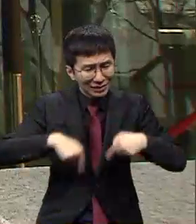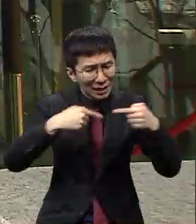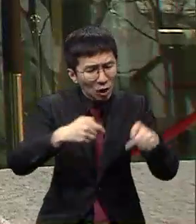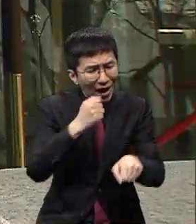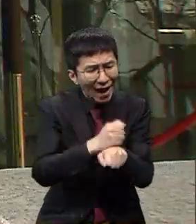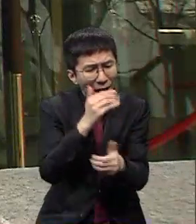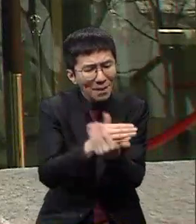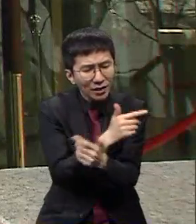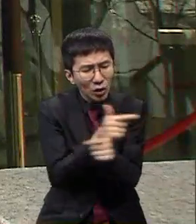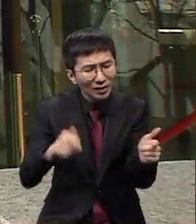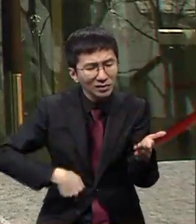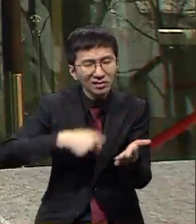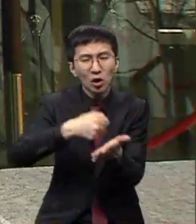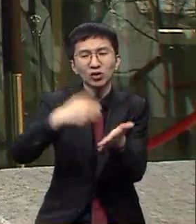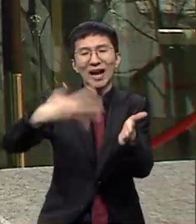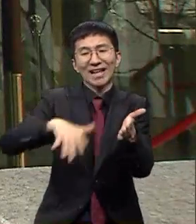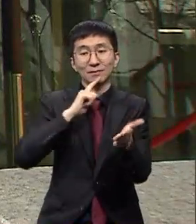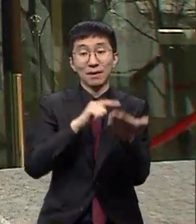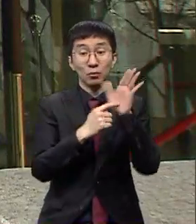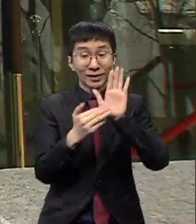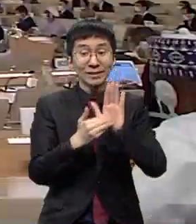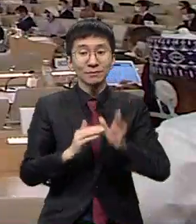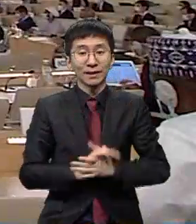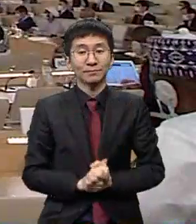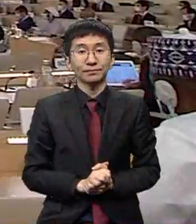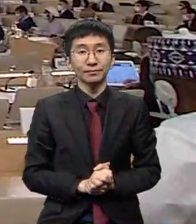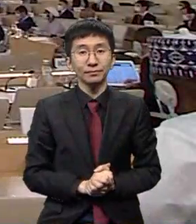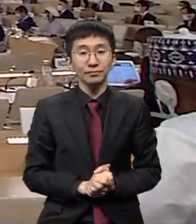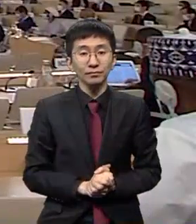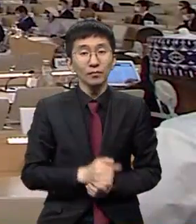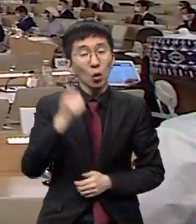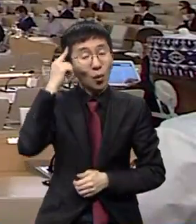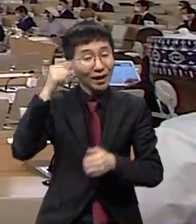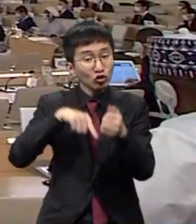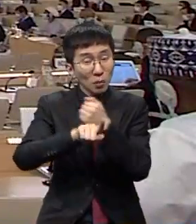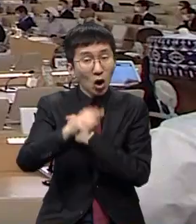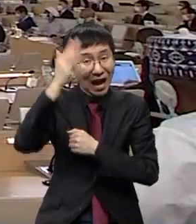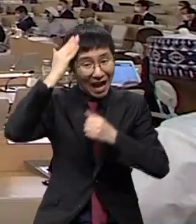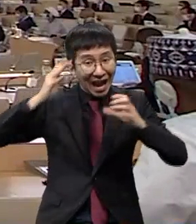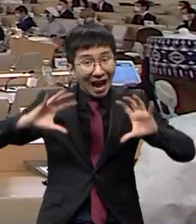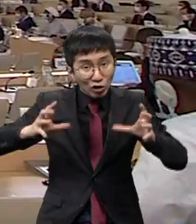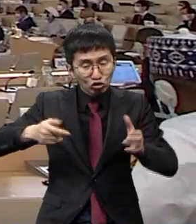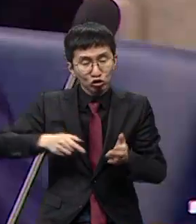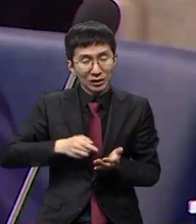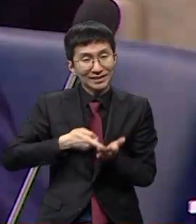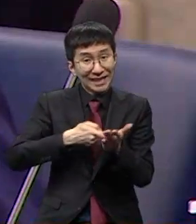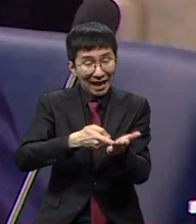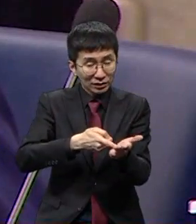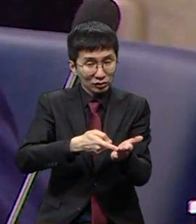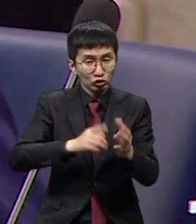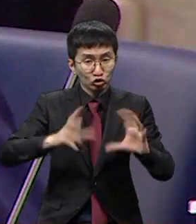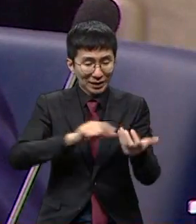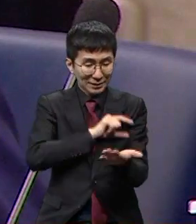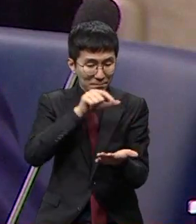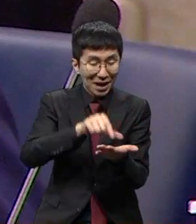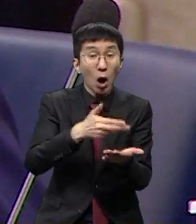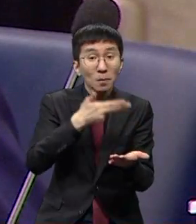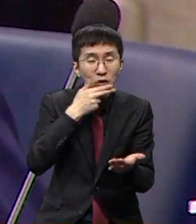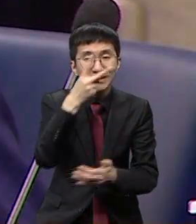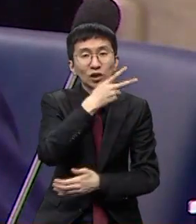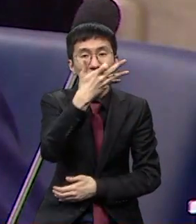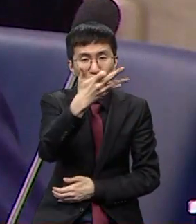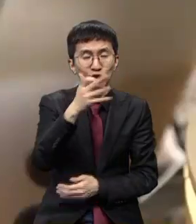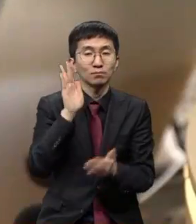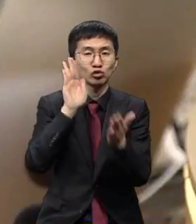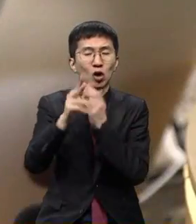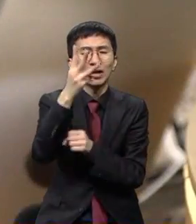아직도 입장을 정하지 못했다고 밝혔습니다. 한국이 올해도 제안국에 이름을 올리지 않으면 지난 2019년부터